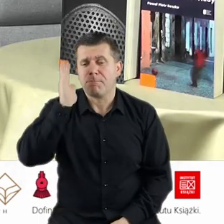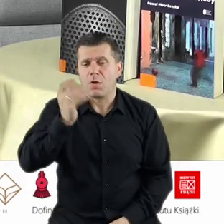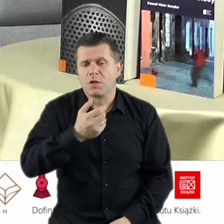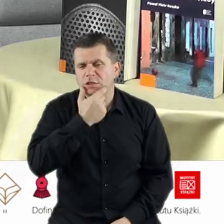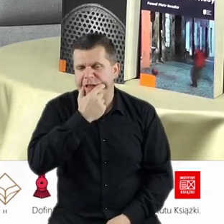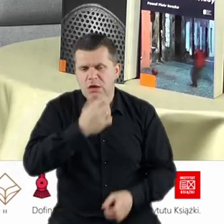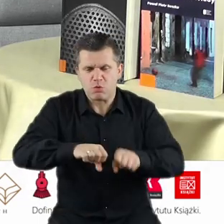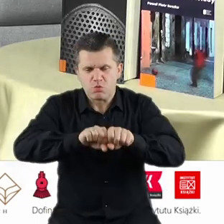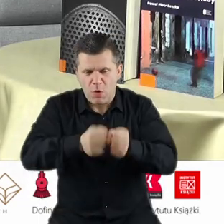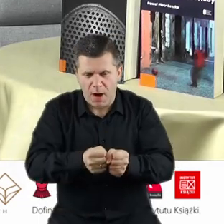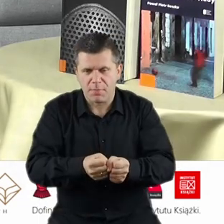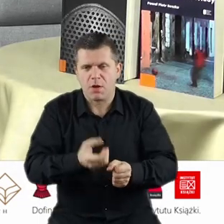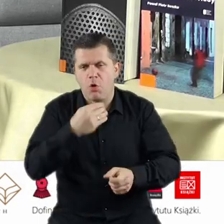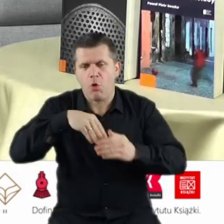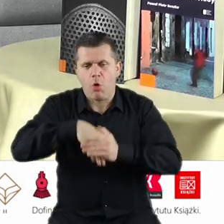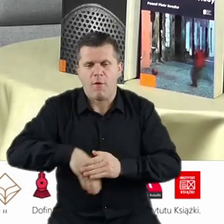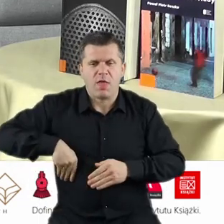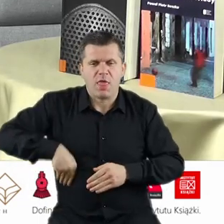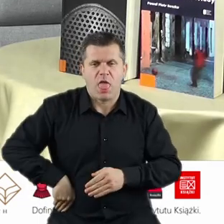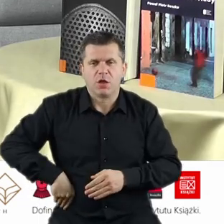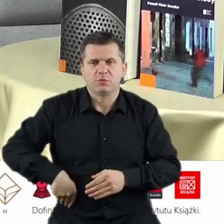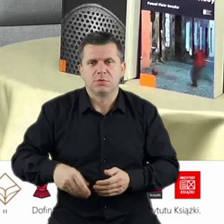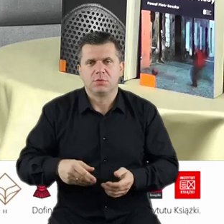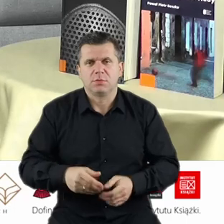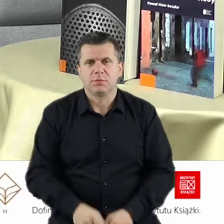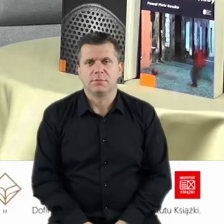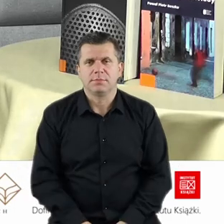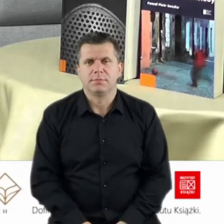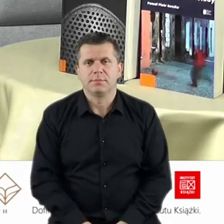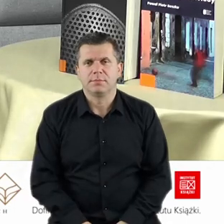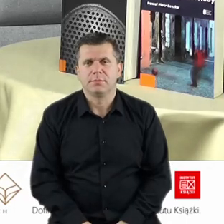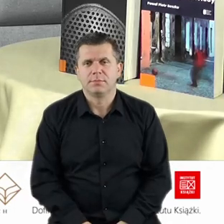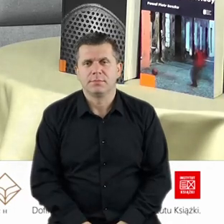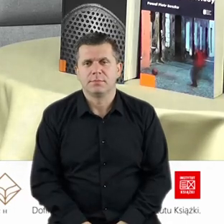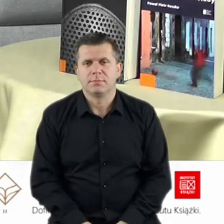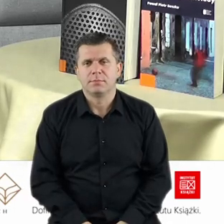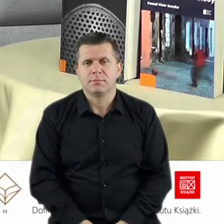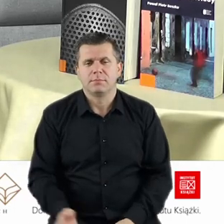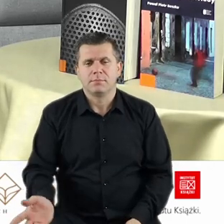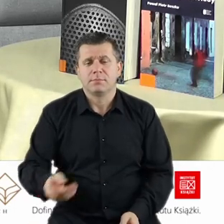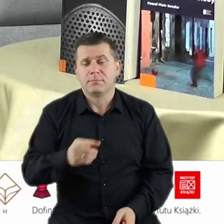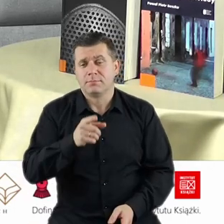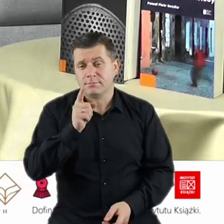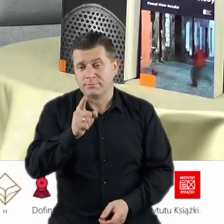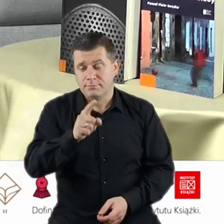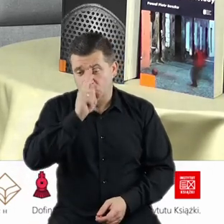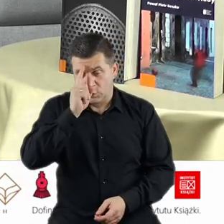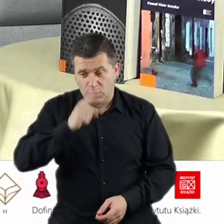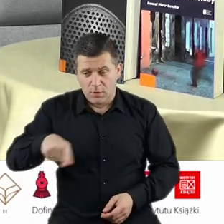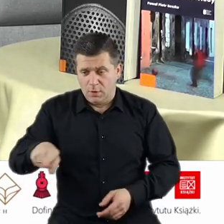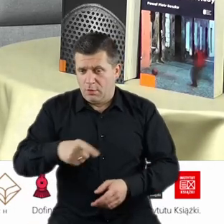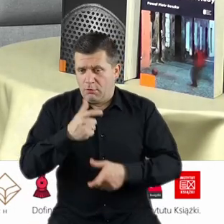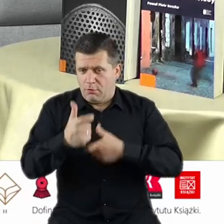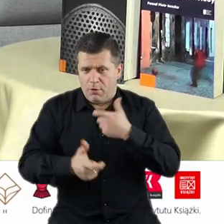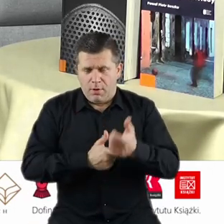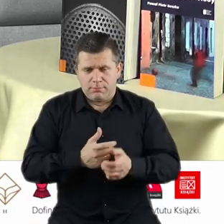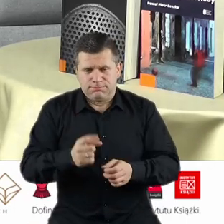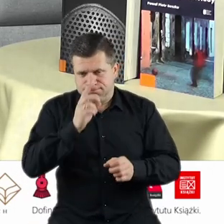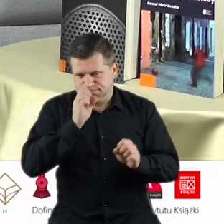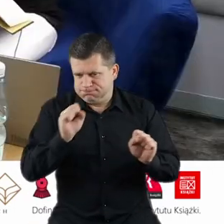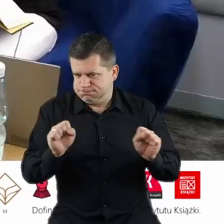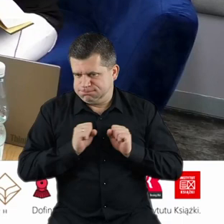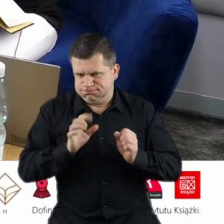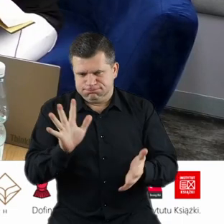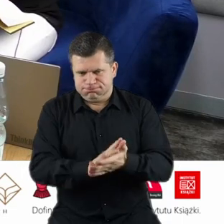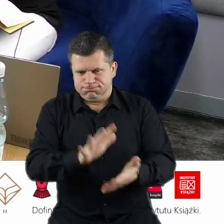rąbali. Potem szczękę wyłamał i do kieszeni. Po ząbku przecież nie wyjmował. Bohaterowie pańskiego reportażu